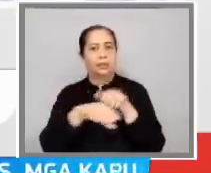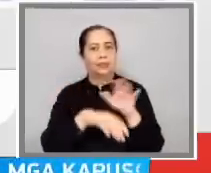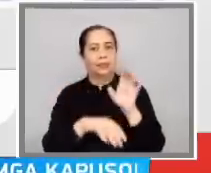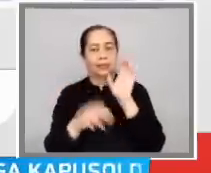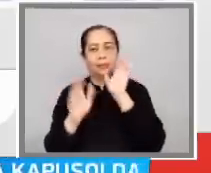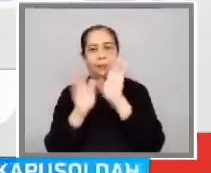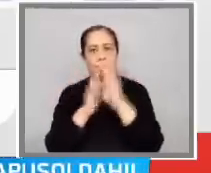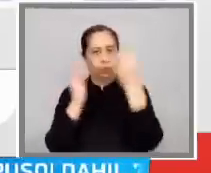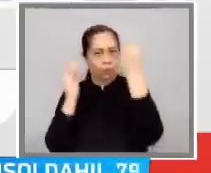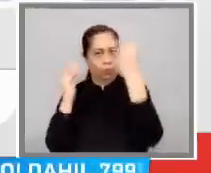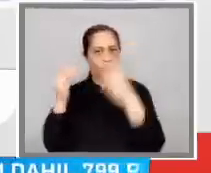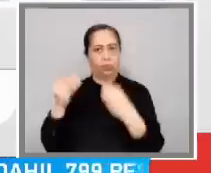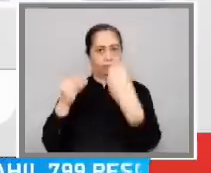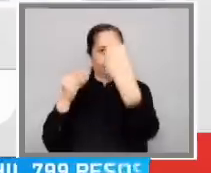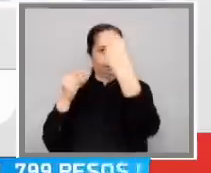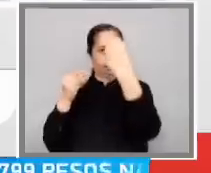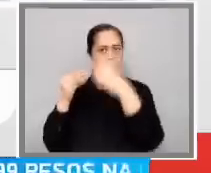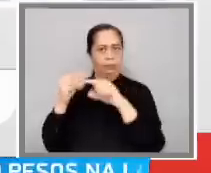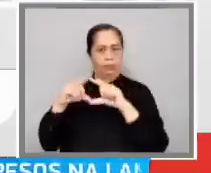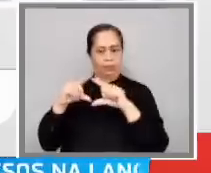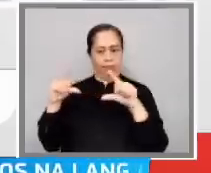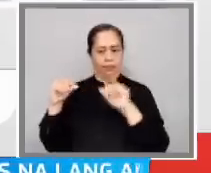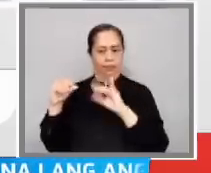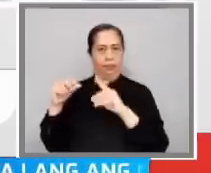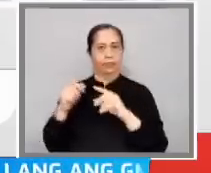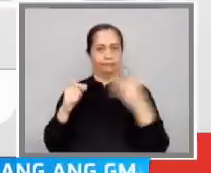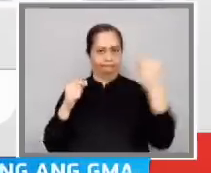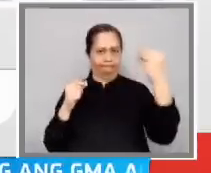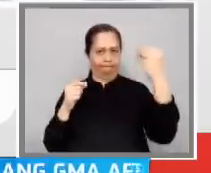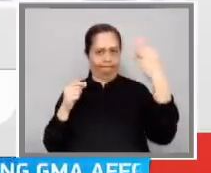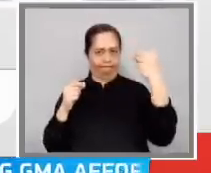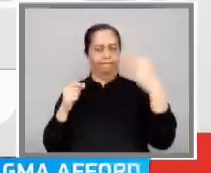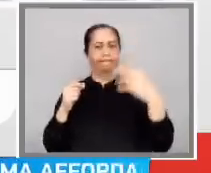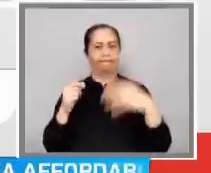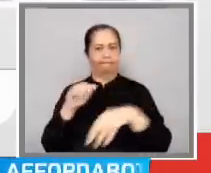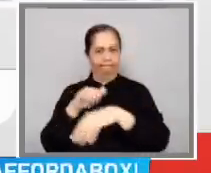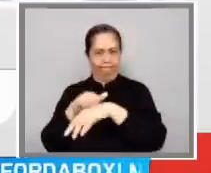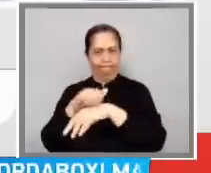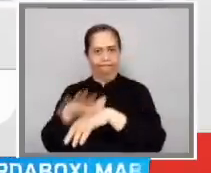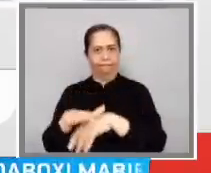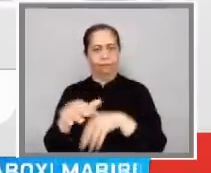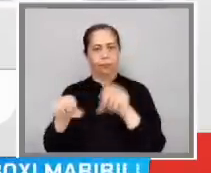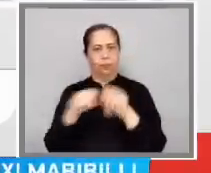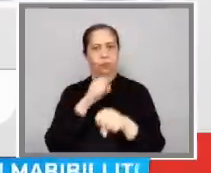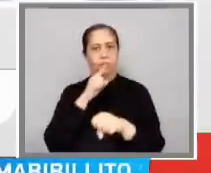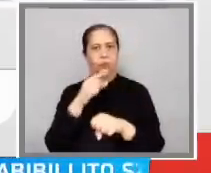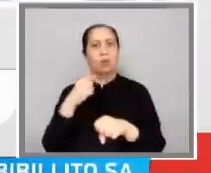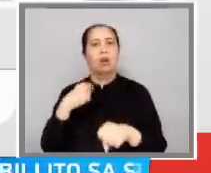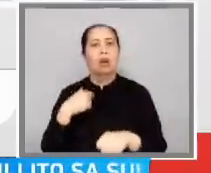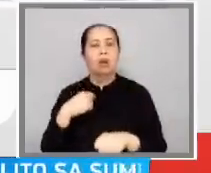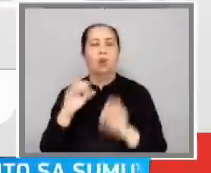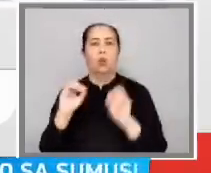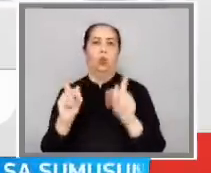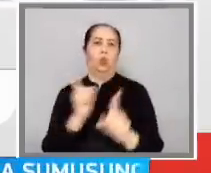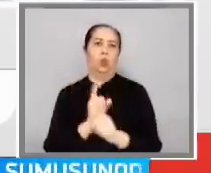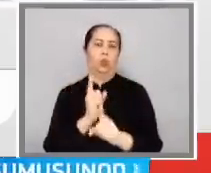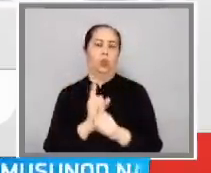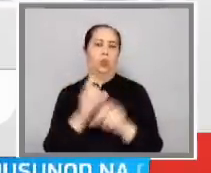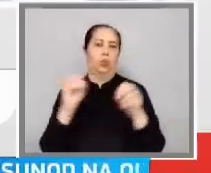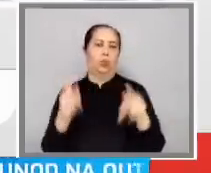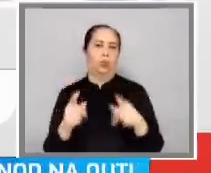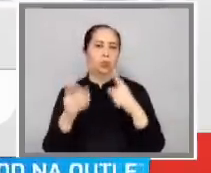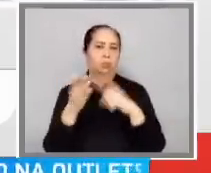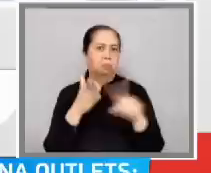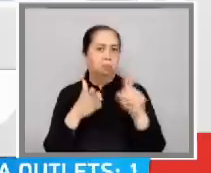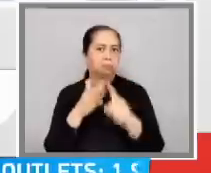selfie together with the yung government issued ID po na ipipresenta ninyo para po magkaroon tayo ng opportunity to verify